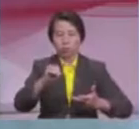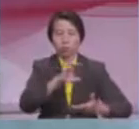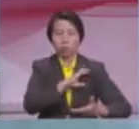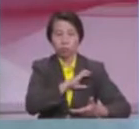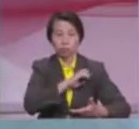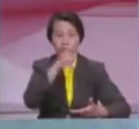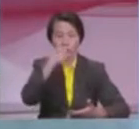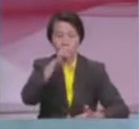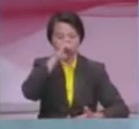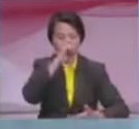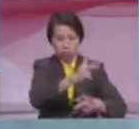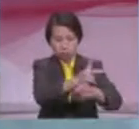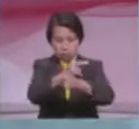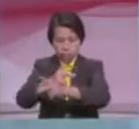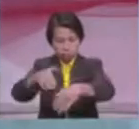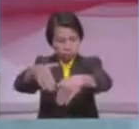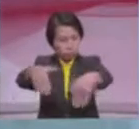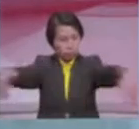kawalan sepadan dan juga